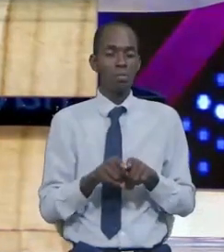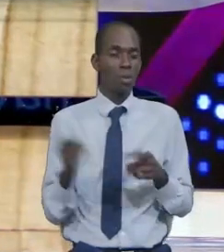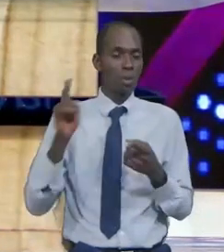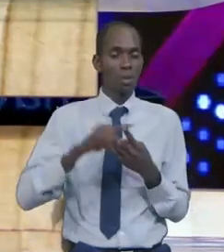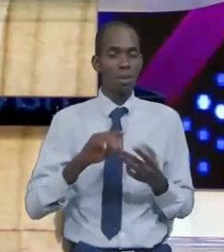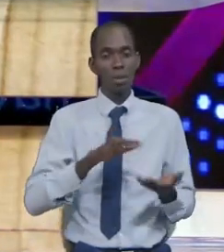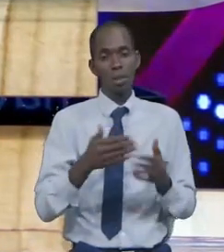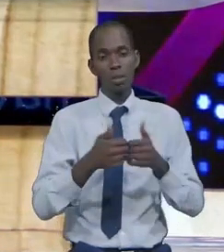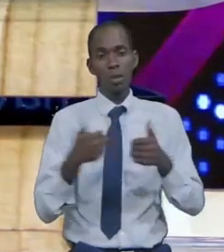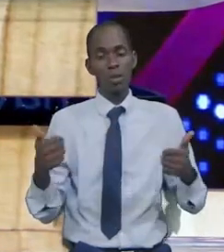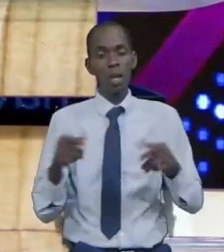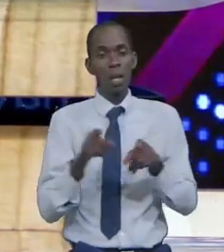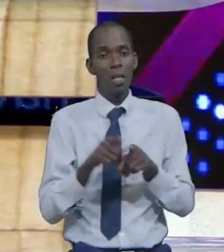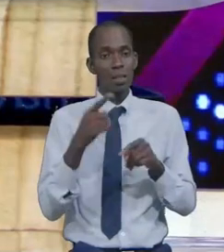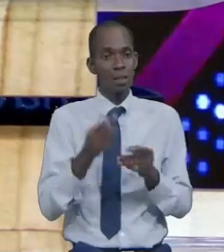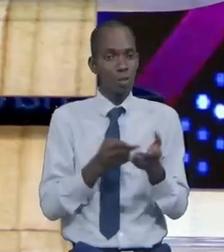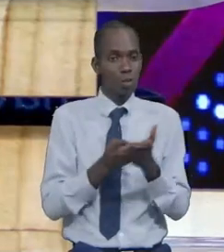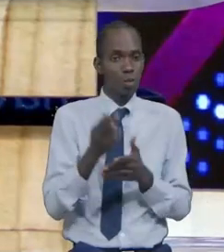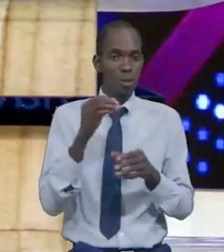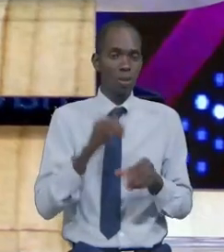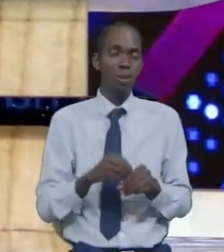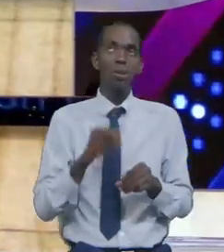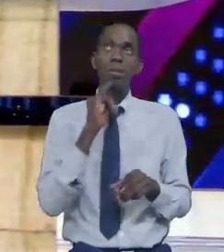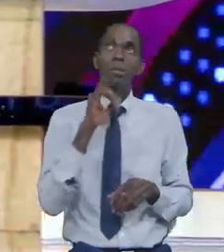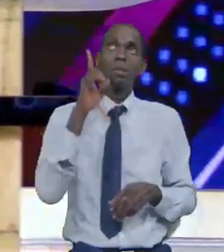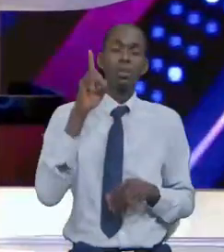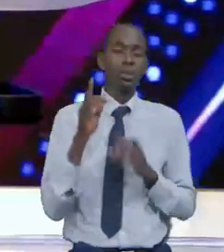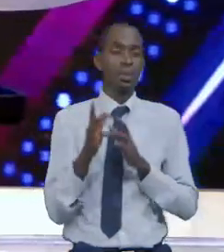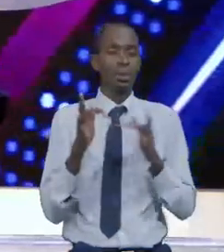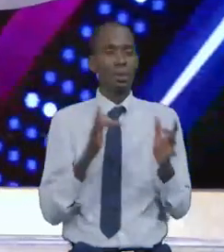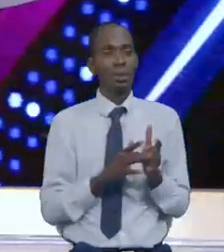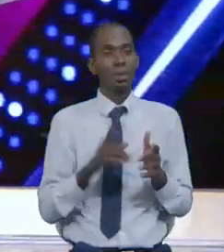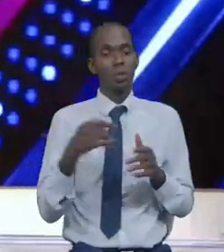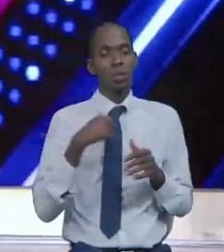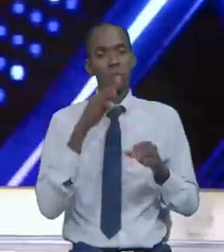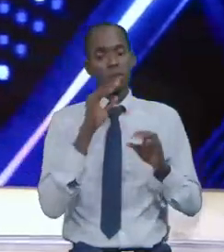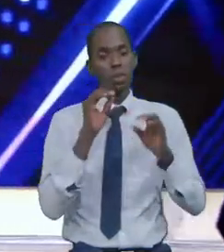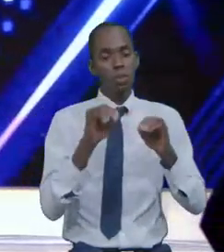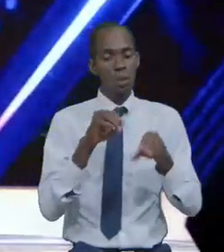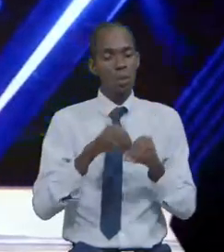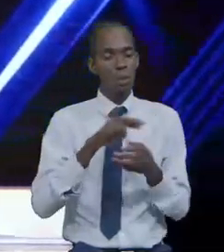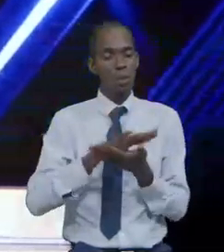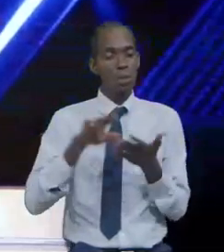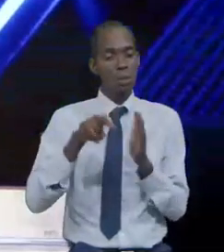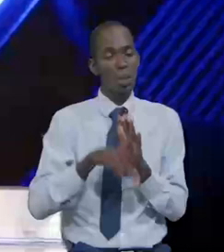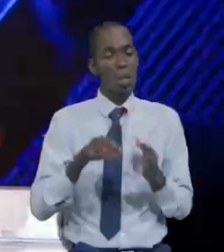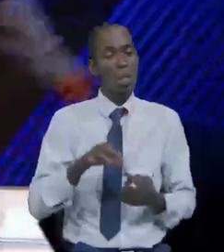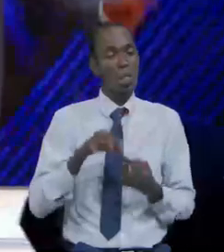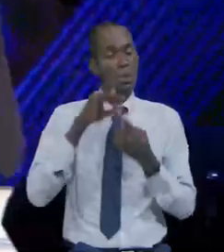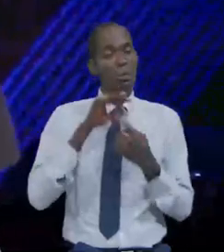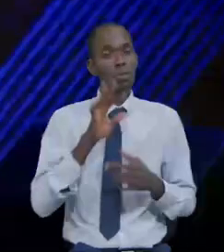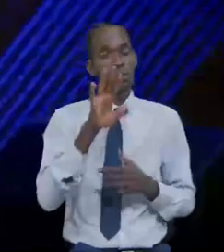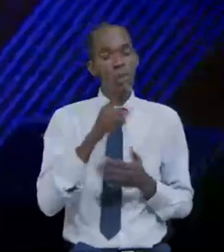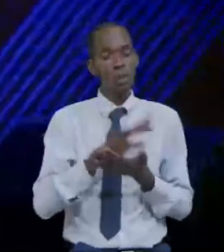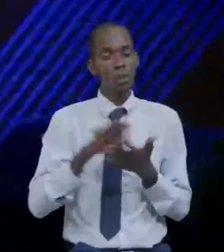Jésus, si vous l'avez entendu, et si, conformément à la vérité, si tu as reçu